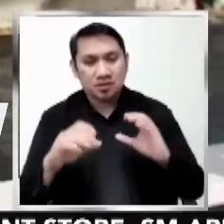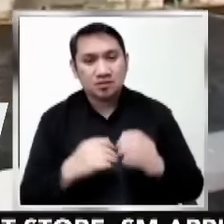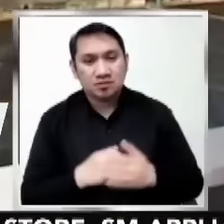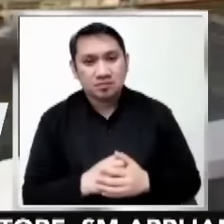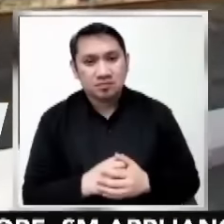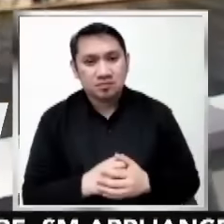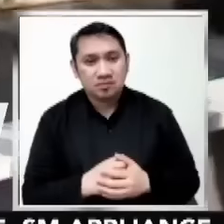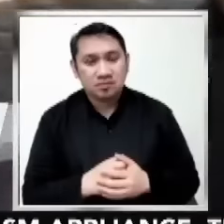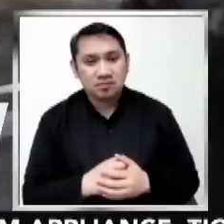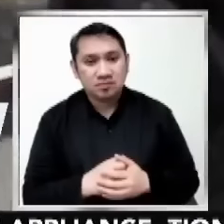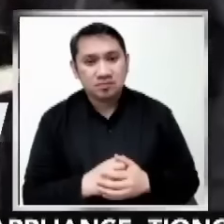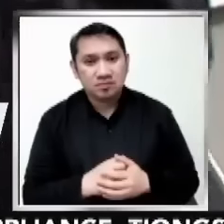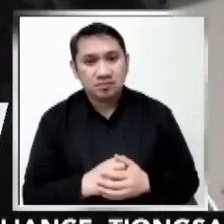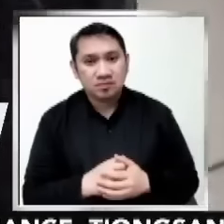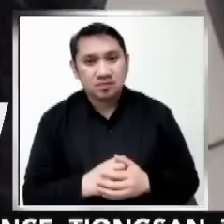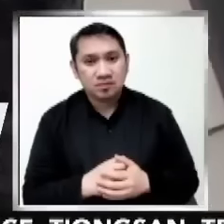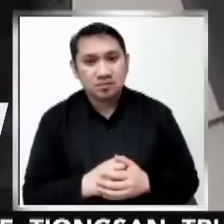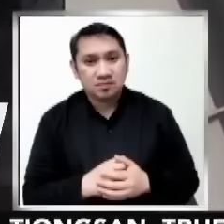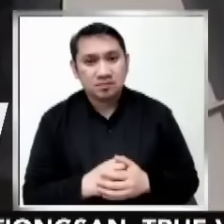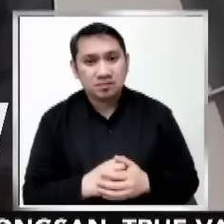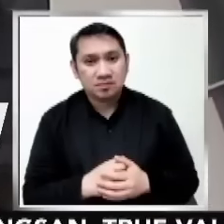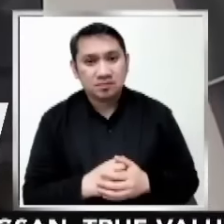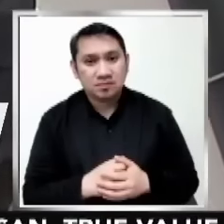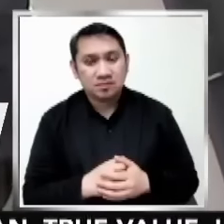Ni hao!